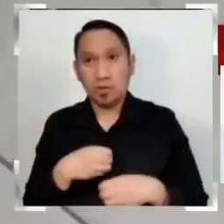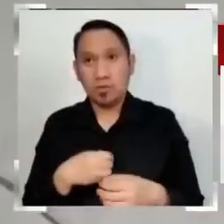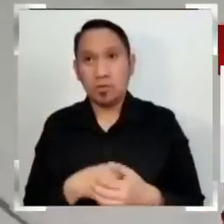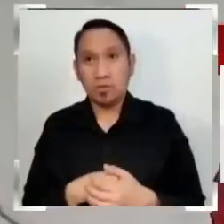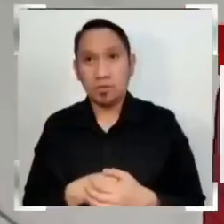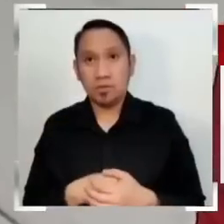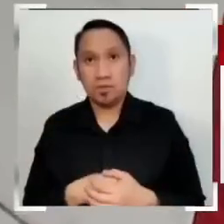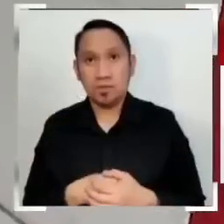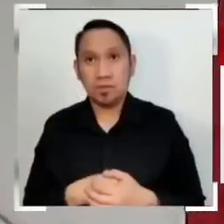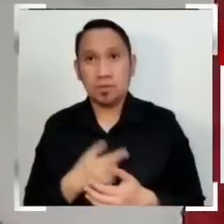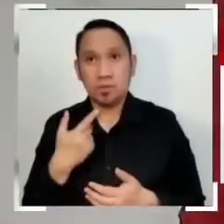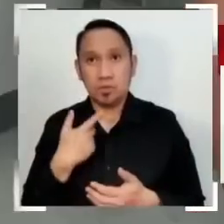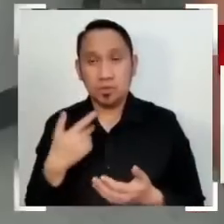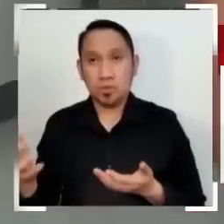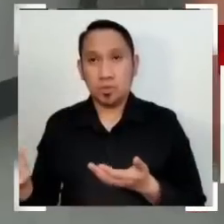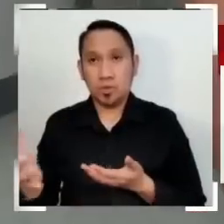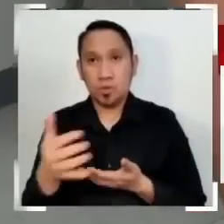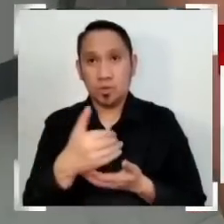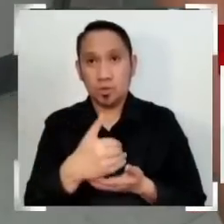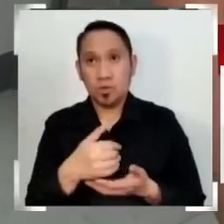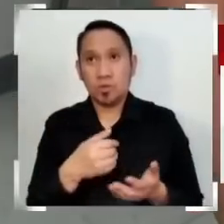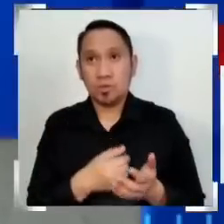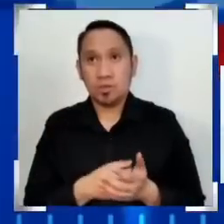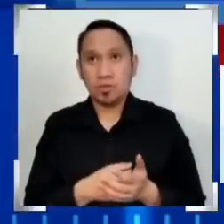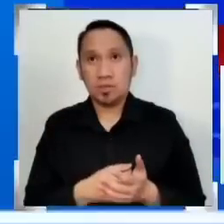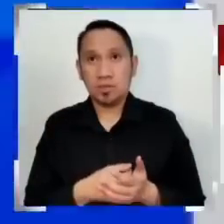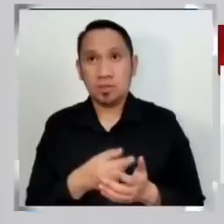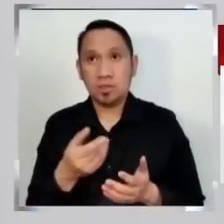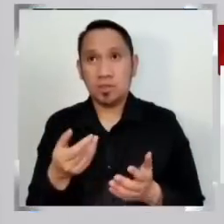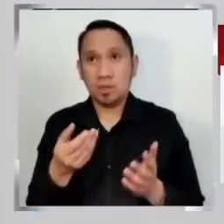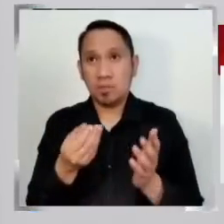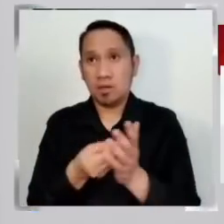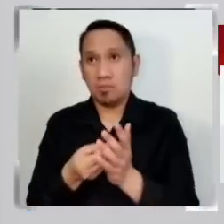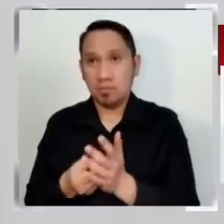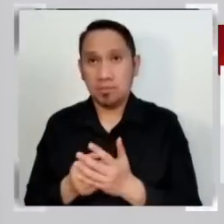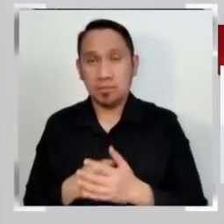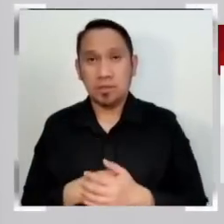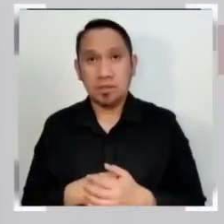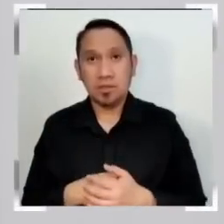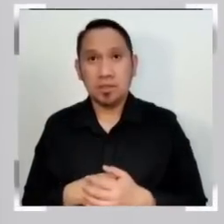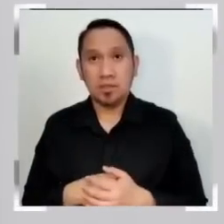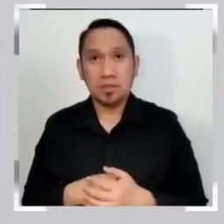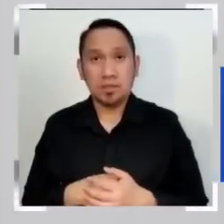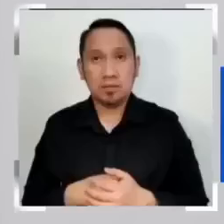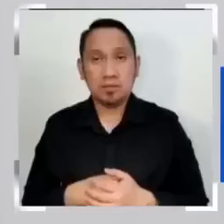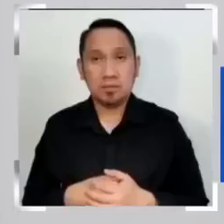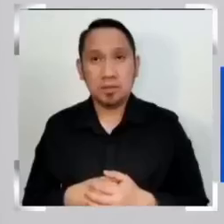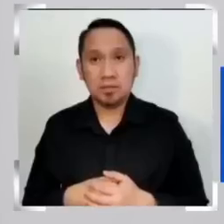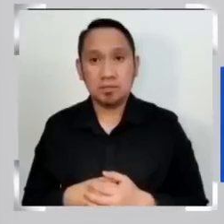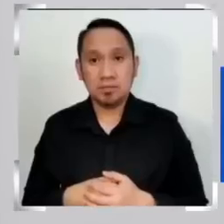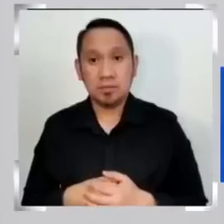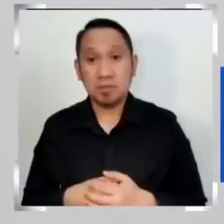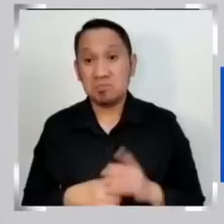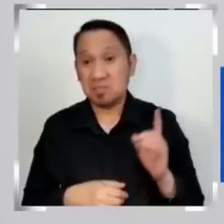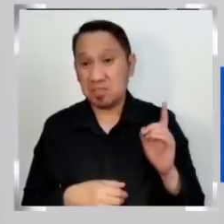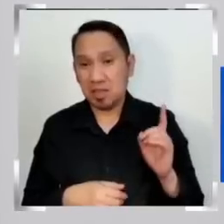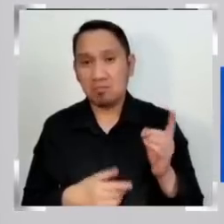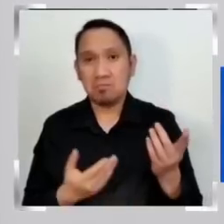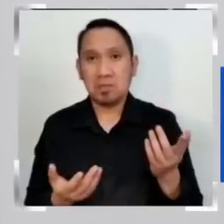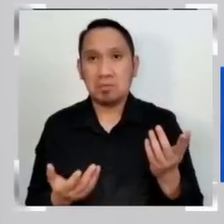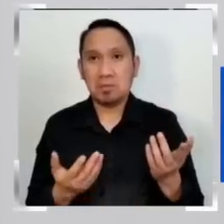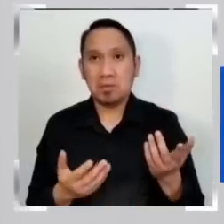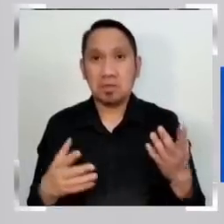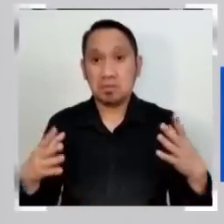para makapag-solicit sa mga station commander at mga chief of police. Sila ay supposedly mag-outing at humingi ng